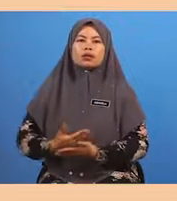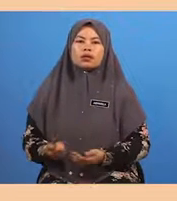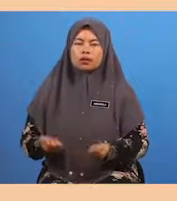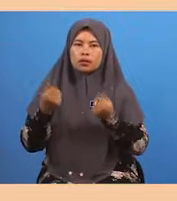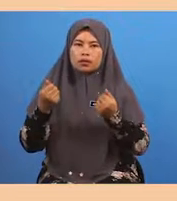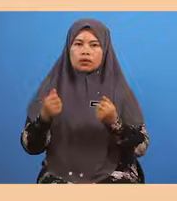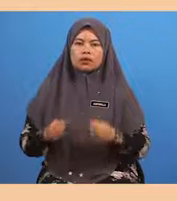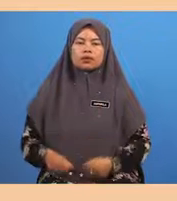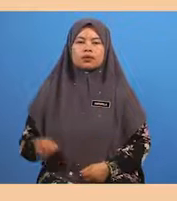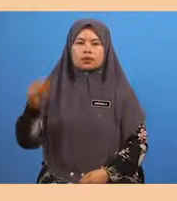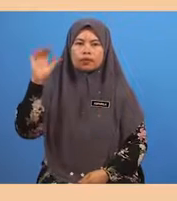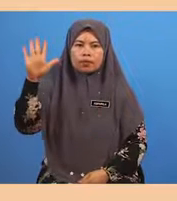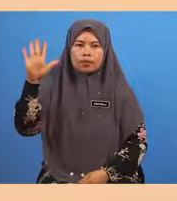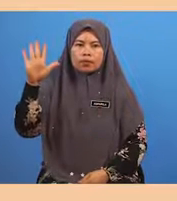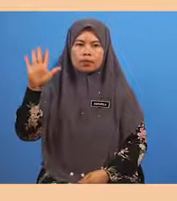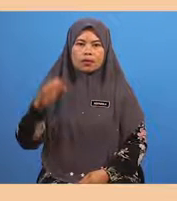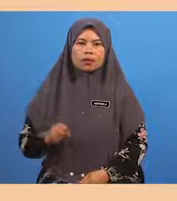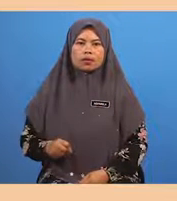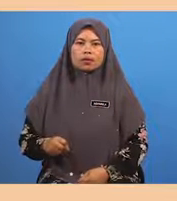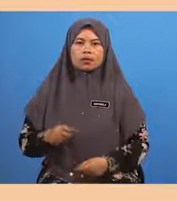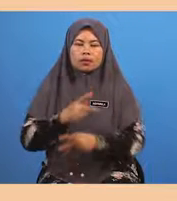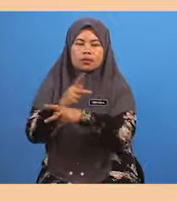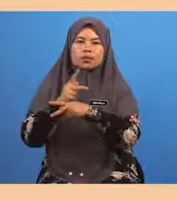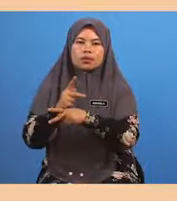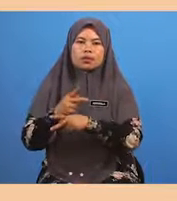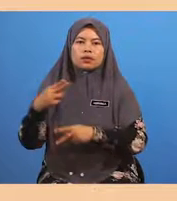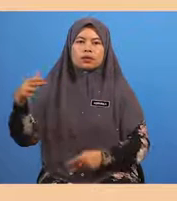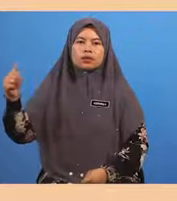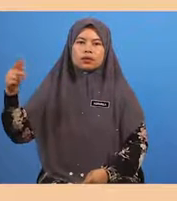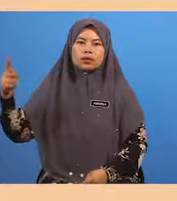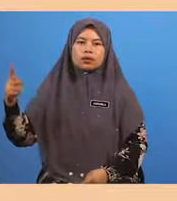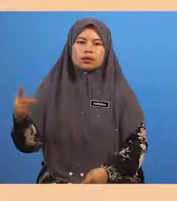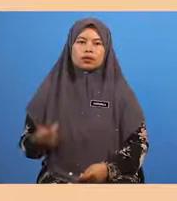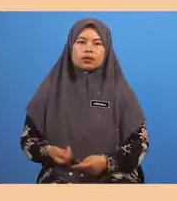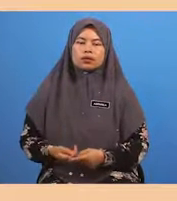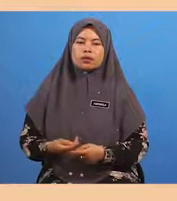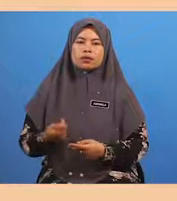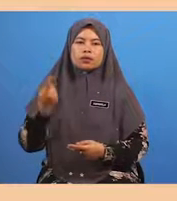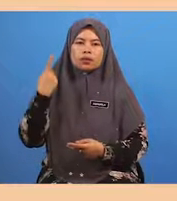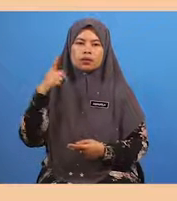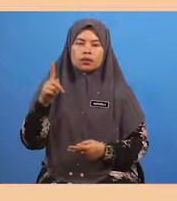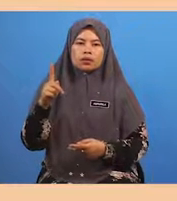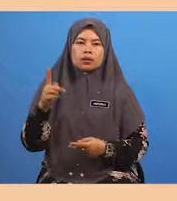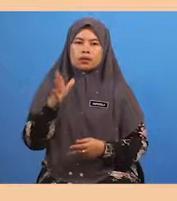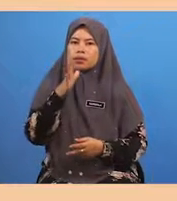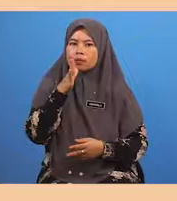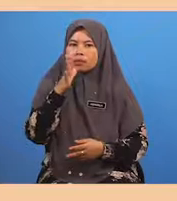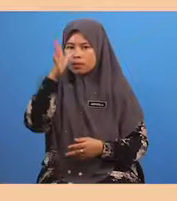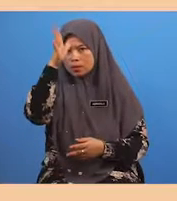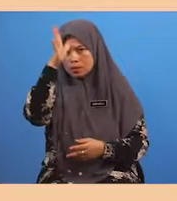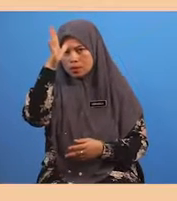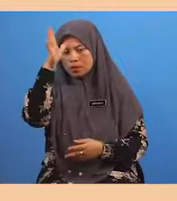kelima, memelihara hak wali nikah oleh bapa kandung anak angkat tersebut dan mereka yang berhak menjadi